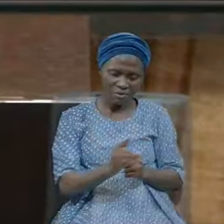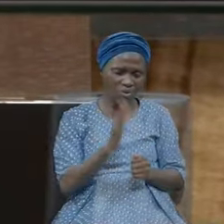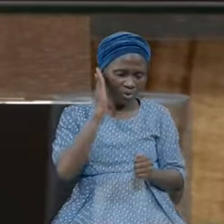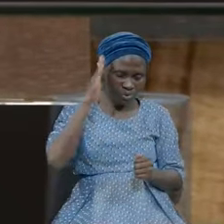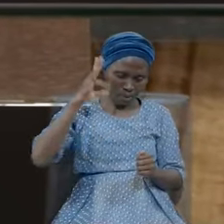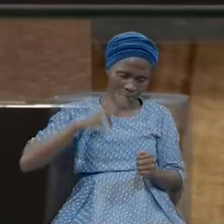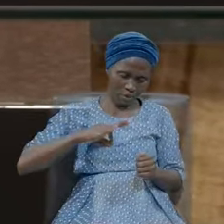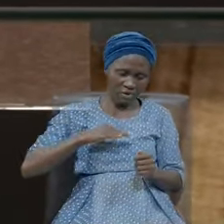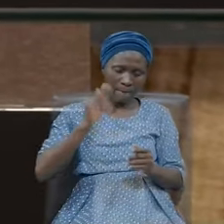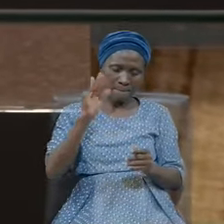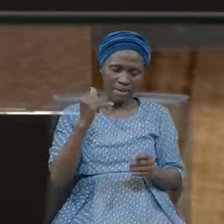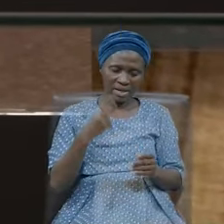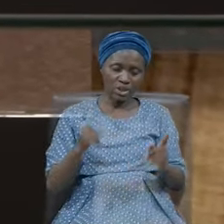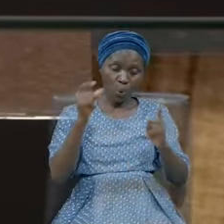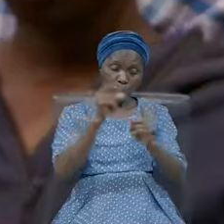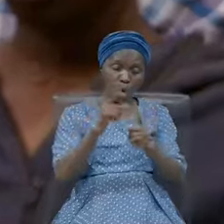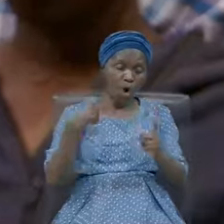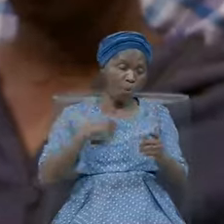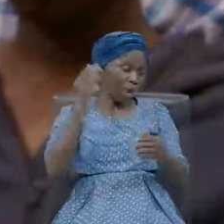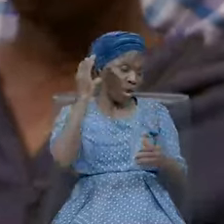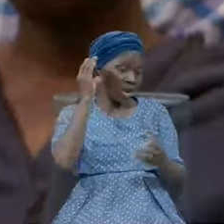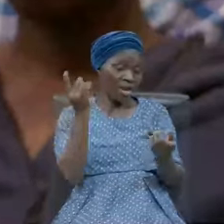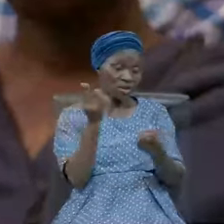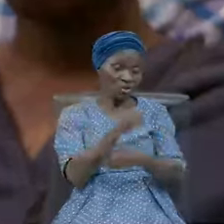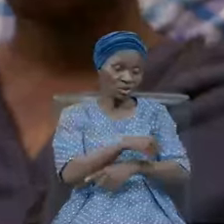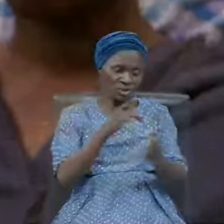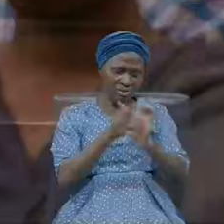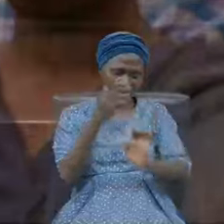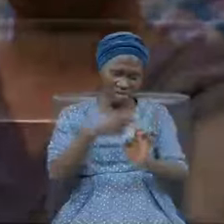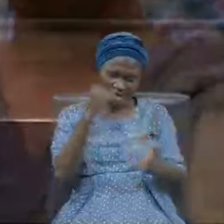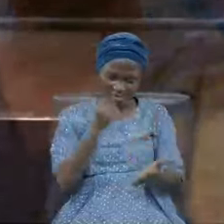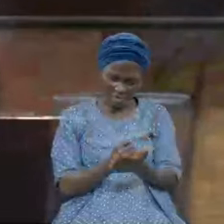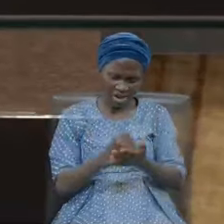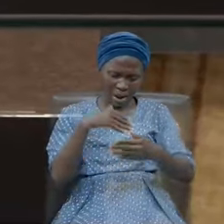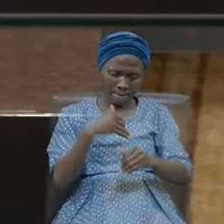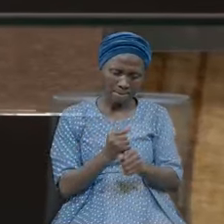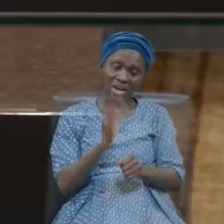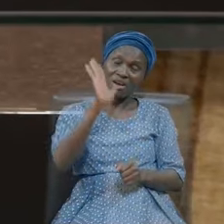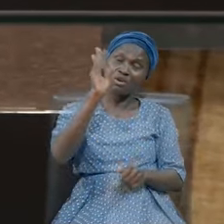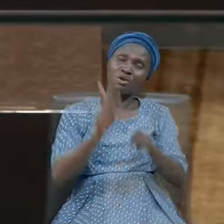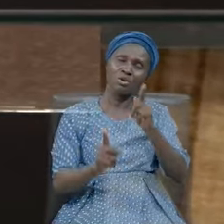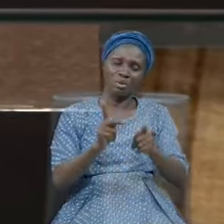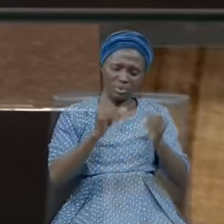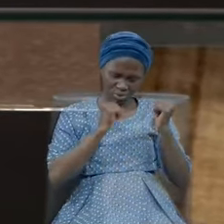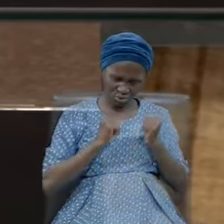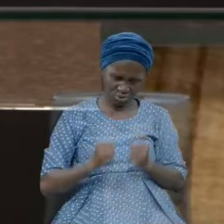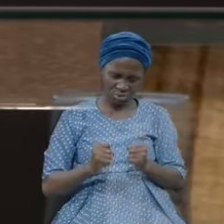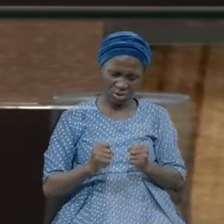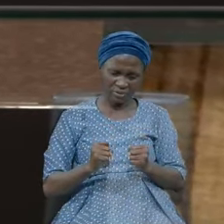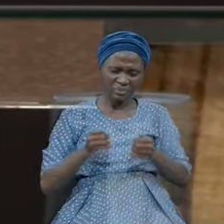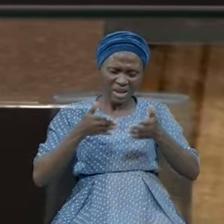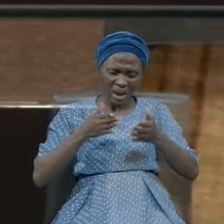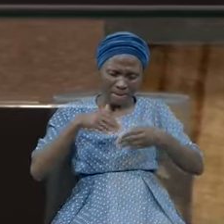Que tout le monde tire profit de la parole que nous avons entendue ce jour. Rends ton peuple fort. Rends